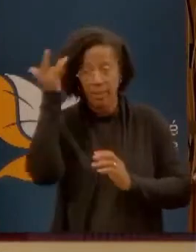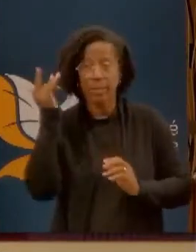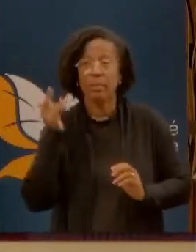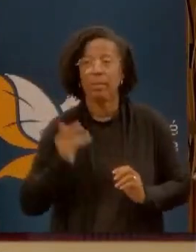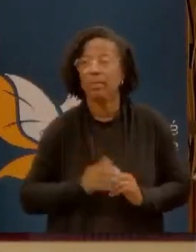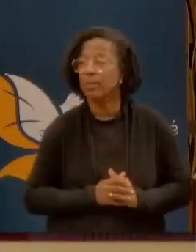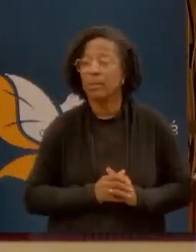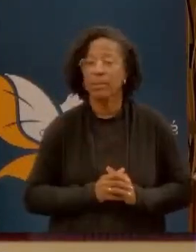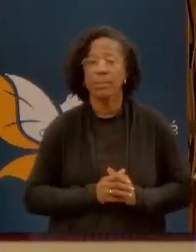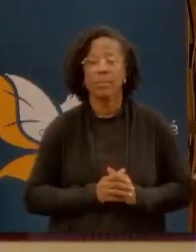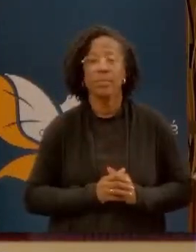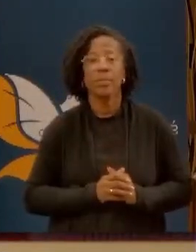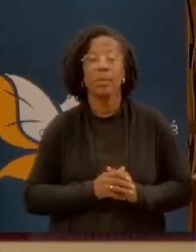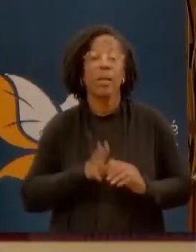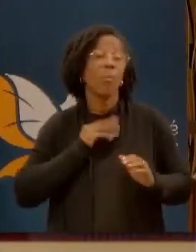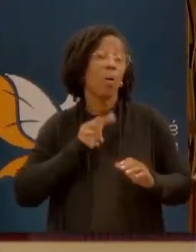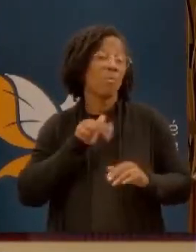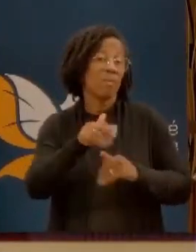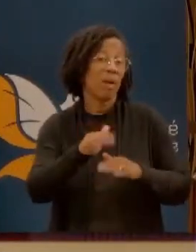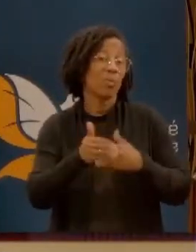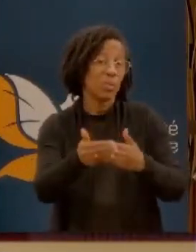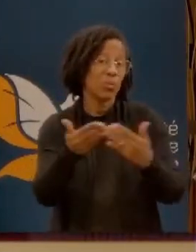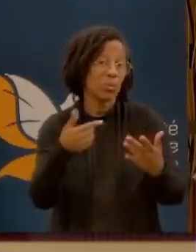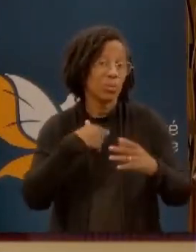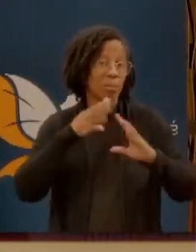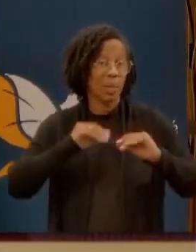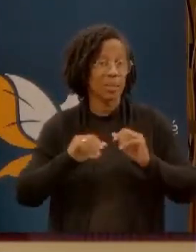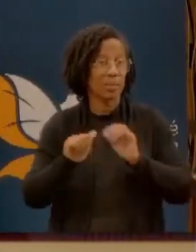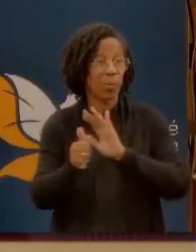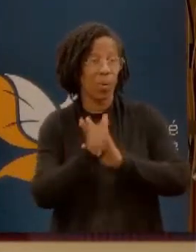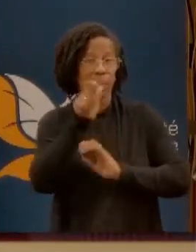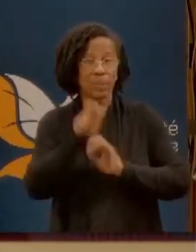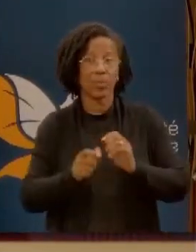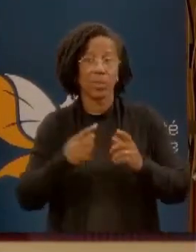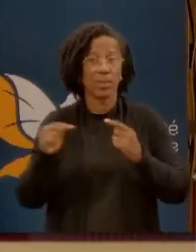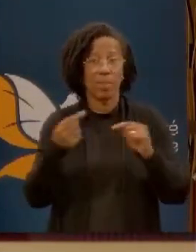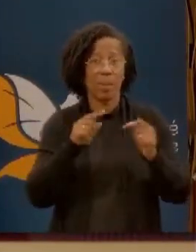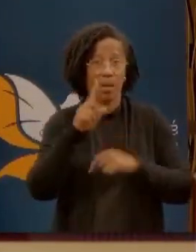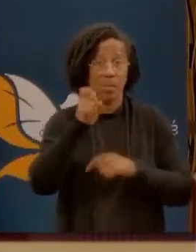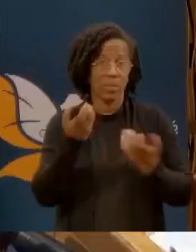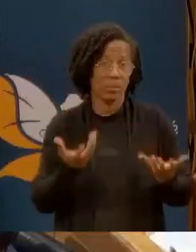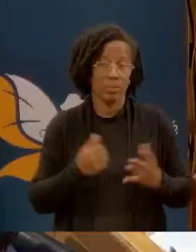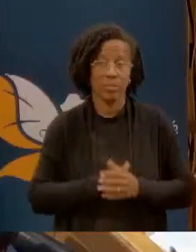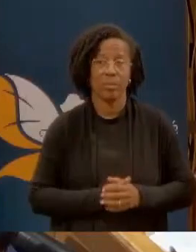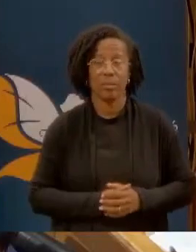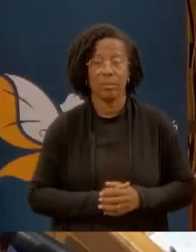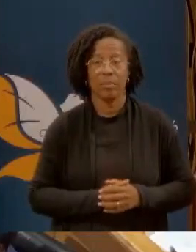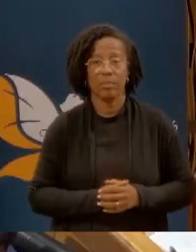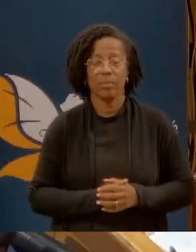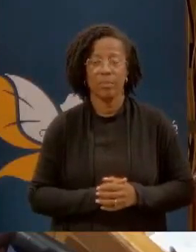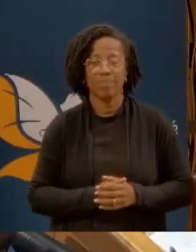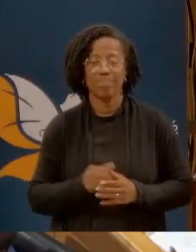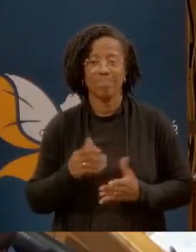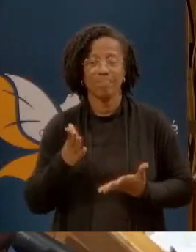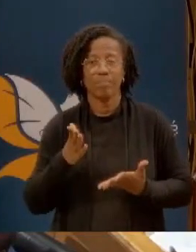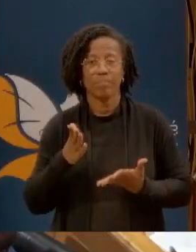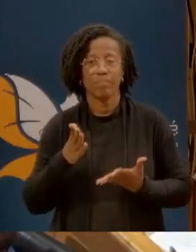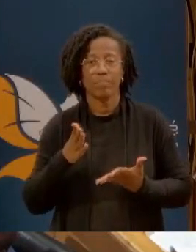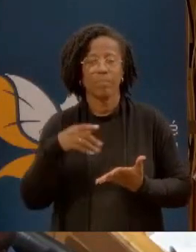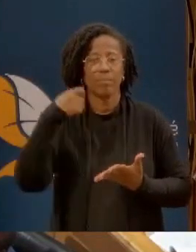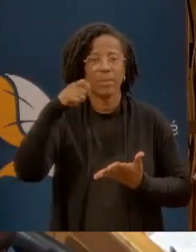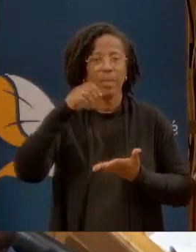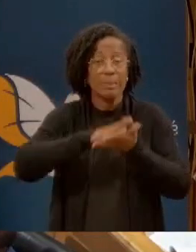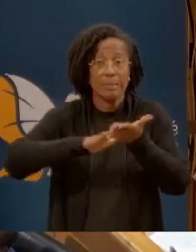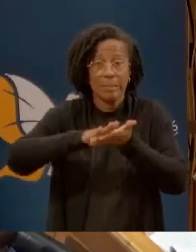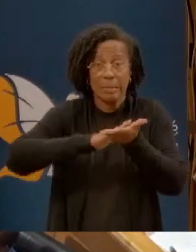Je vais continuer à jouer le rôle de lanceur de débat. Président. Ah oui, excusez-moi, juste une minute, pardon, juste une minute. Président, nous Excusez-moi. avions convenu. Excusez-moi,